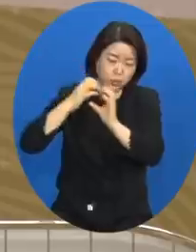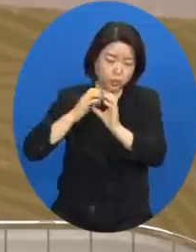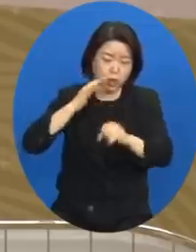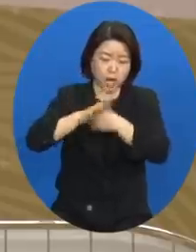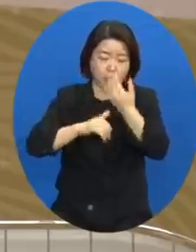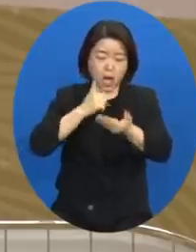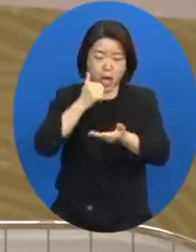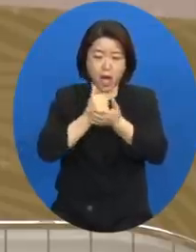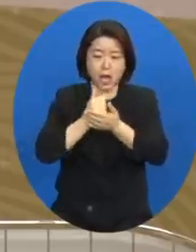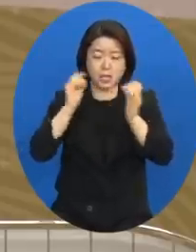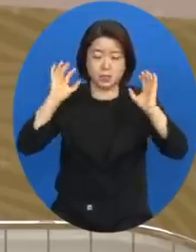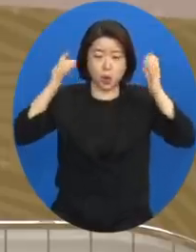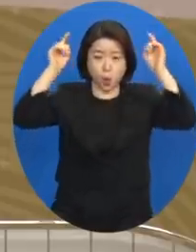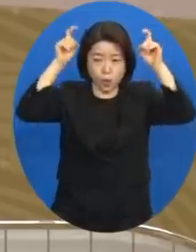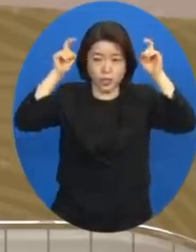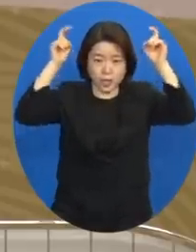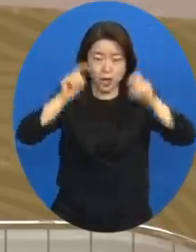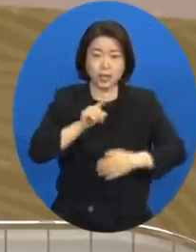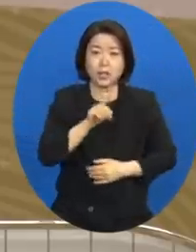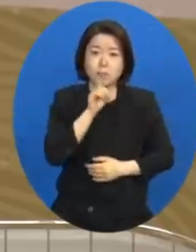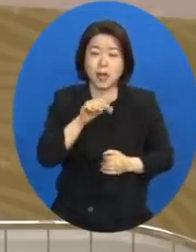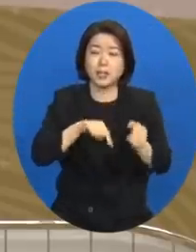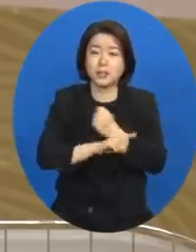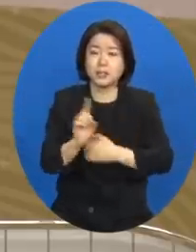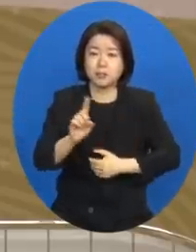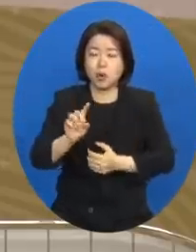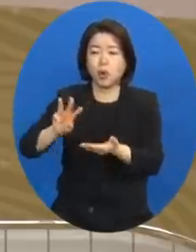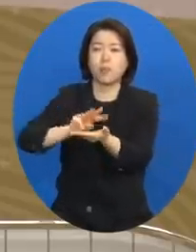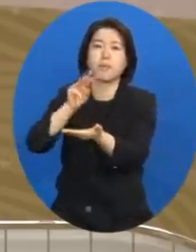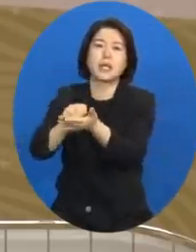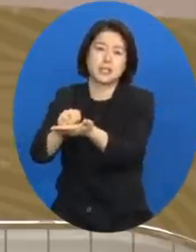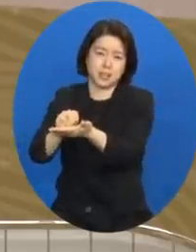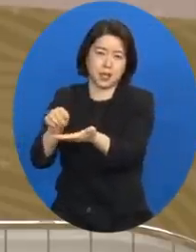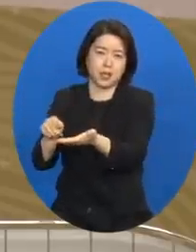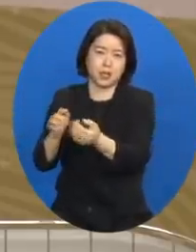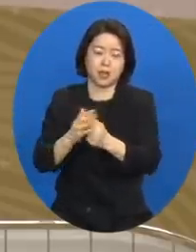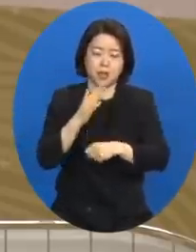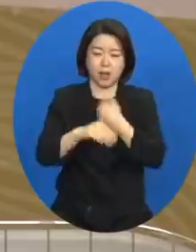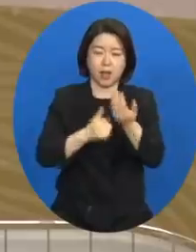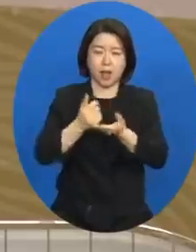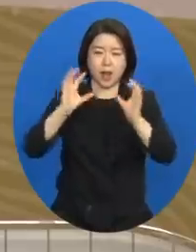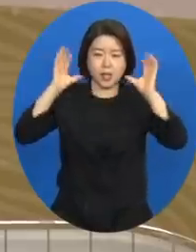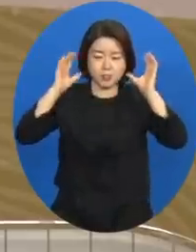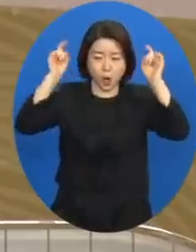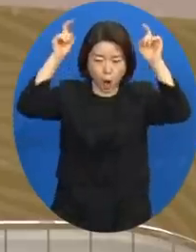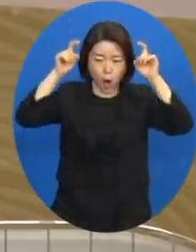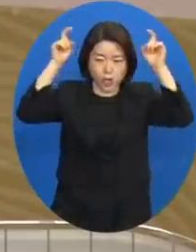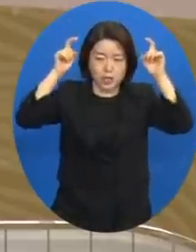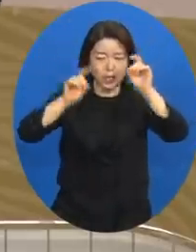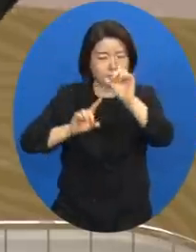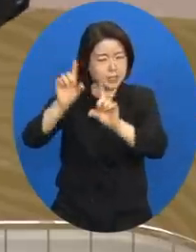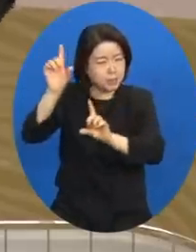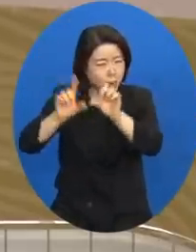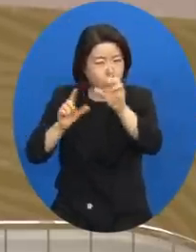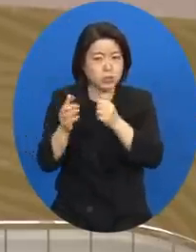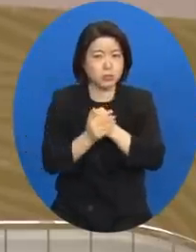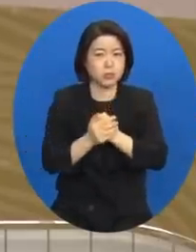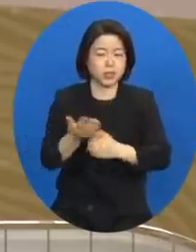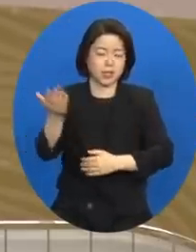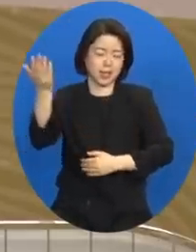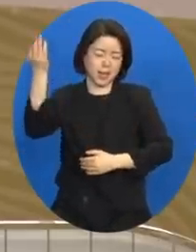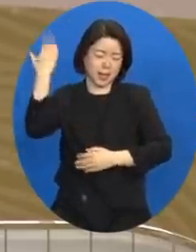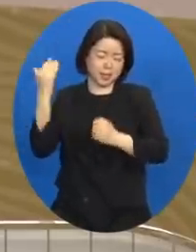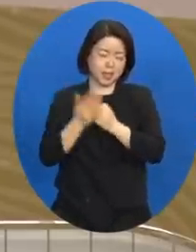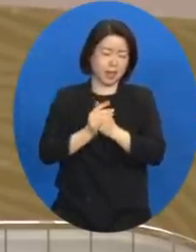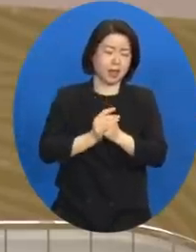표현은 메시아라는 뜻인데, 이 하나님의 어린 양의 이미지는 이스라엘 백성이 출애굽할